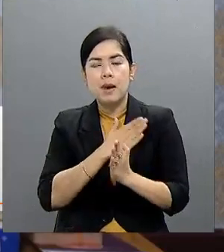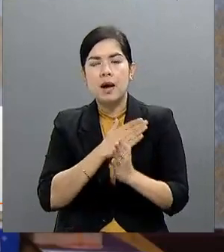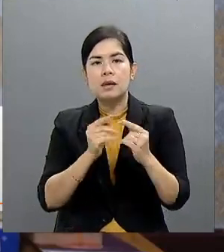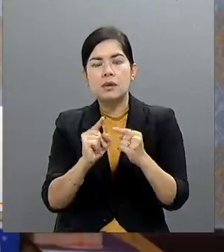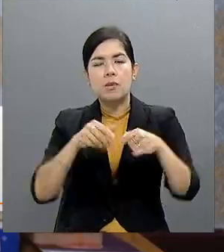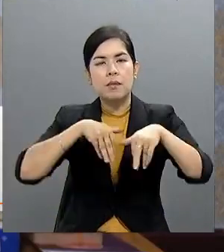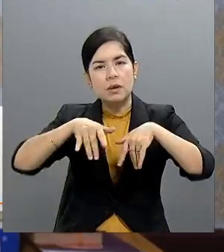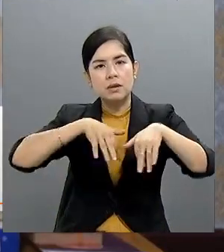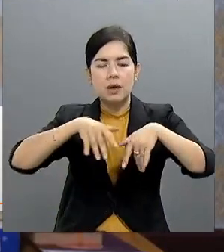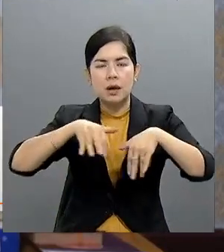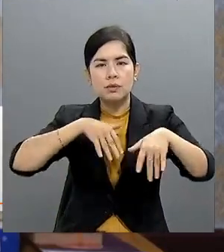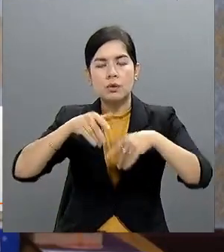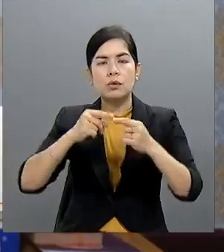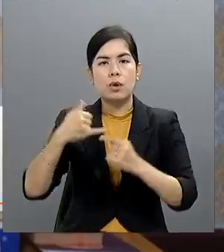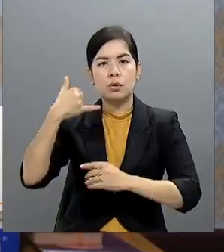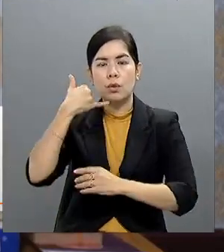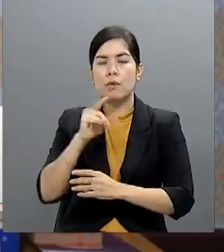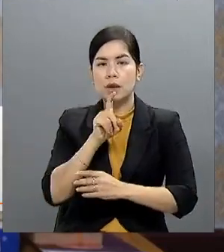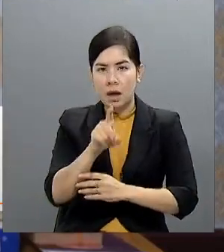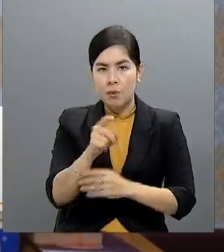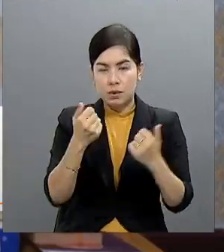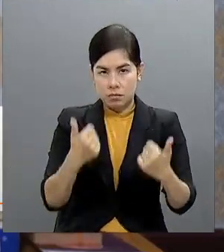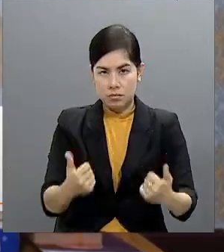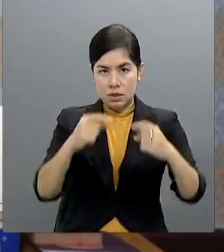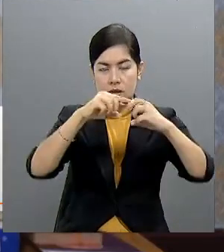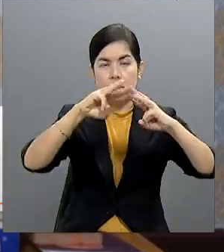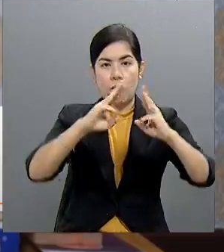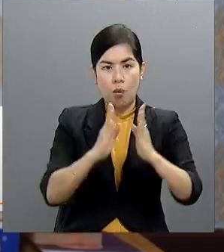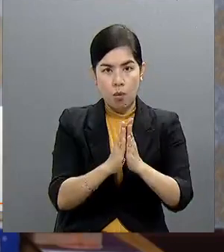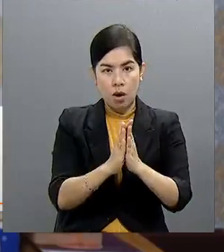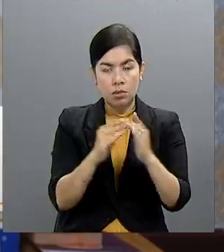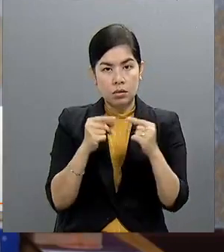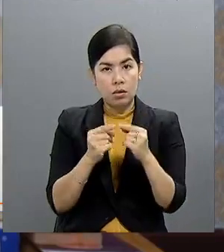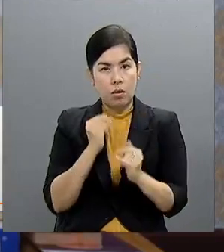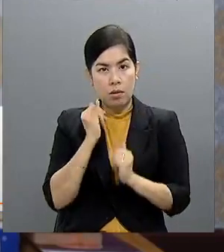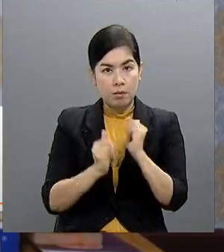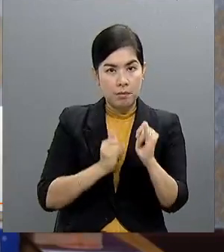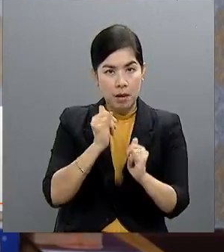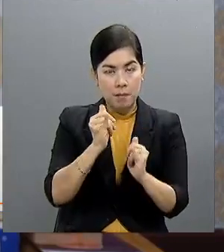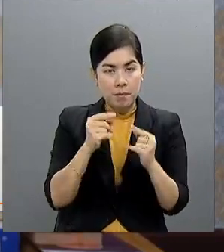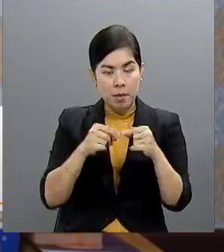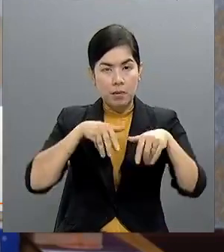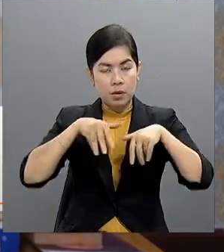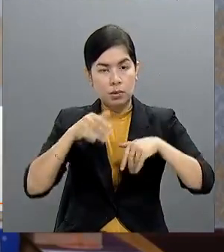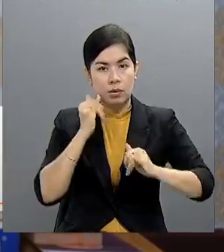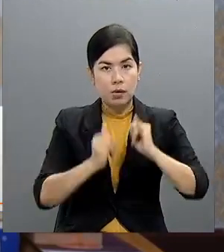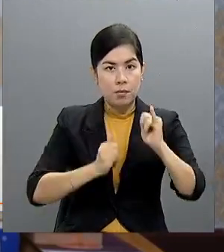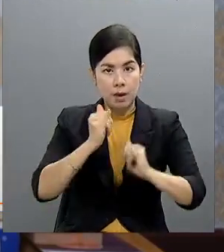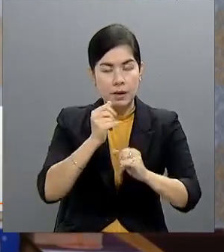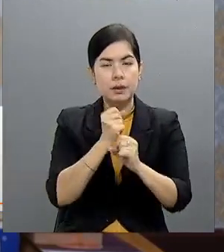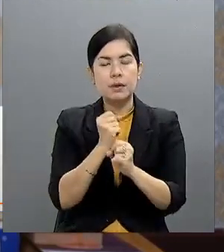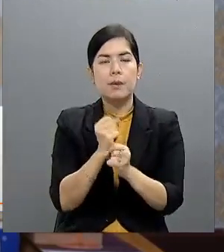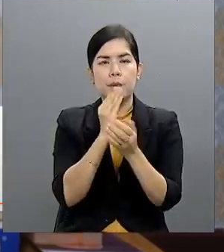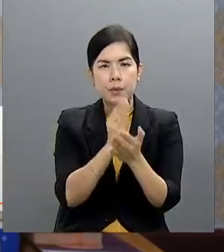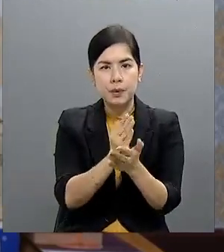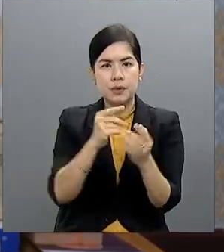าวัดอนุญาตให้เข้าไปปฏิบัติกิจเช่นทำบุญตักบาตรฟังเทศฟังธรรมในช่วงพรรษ